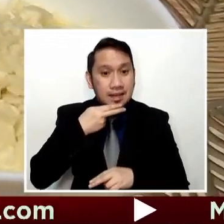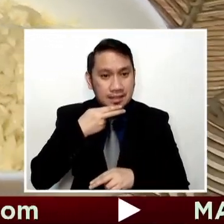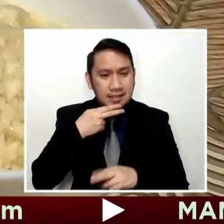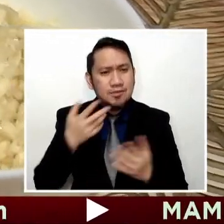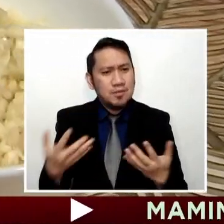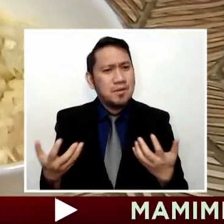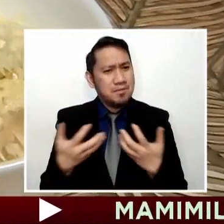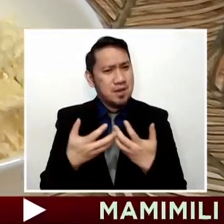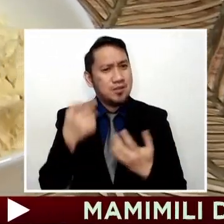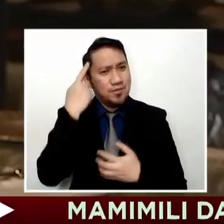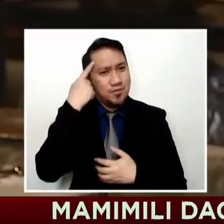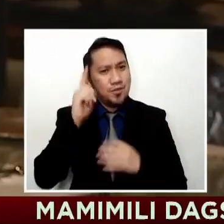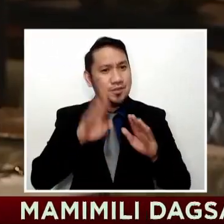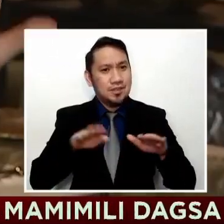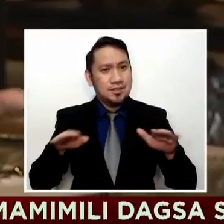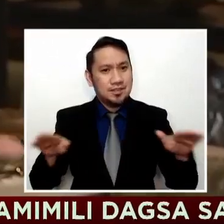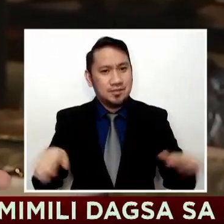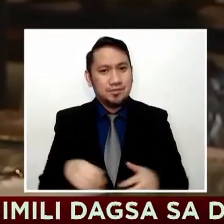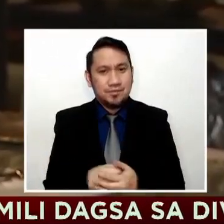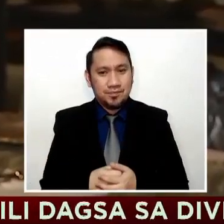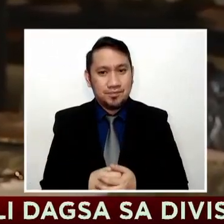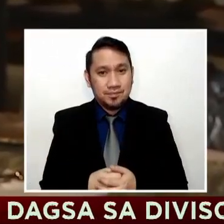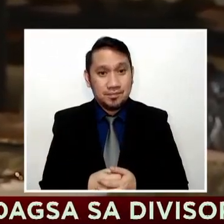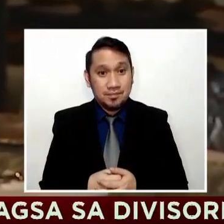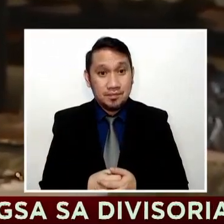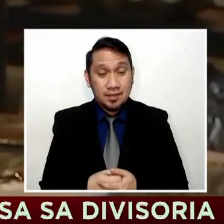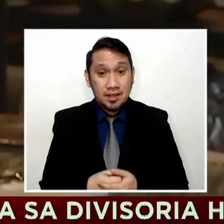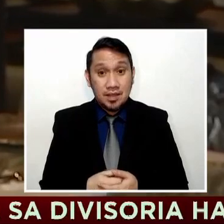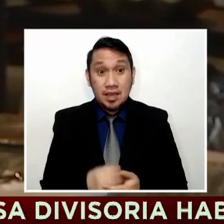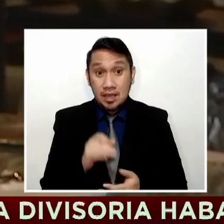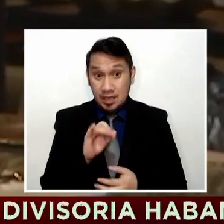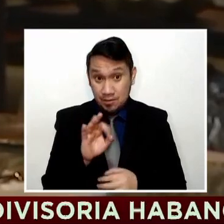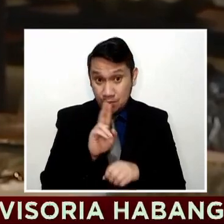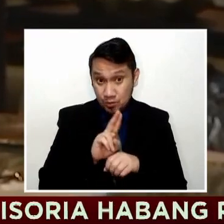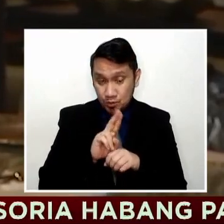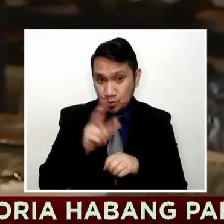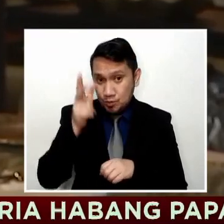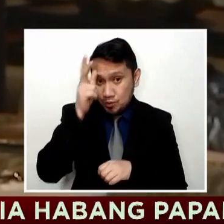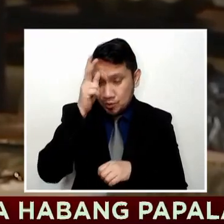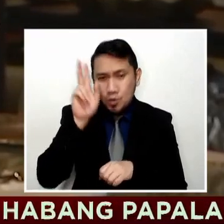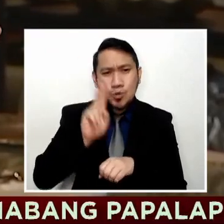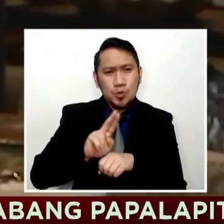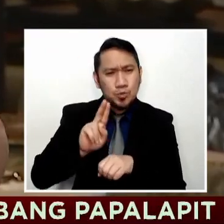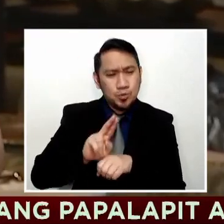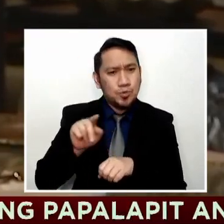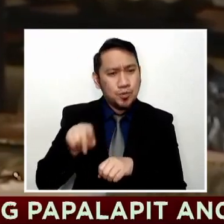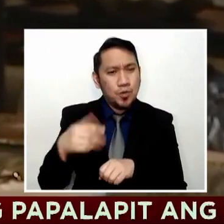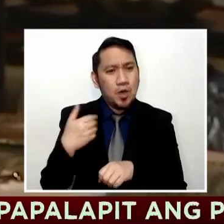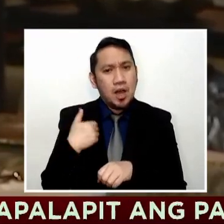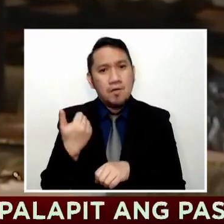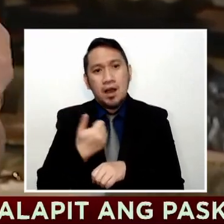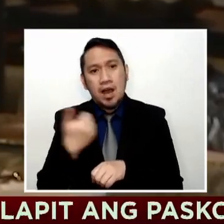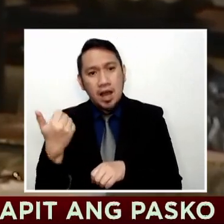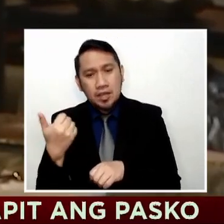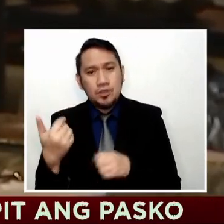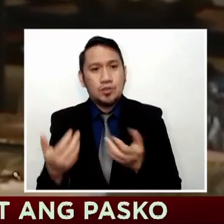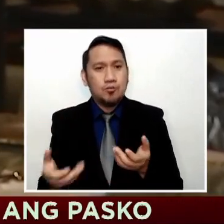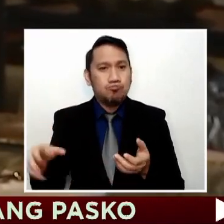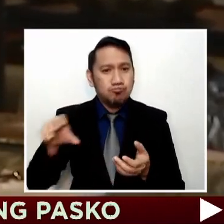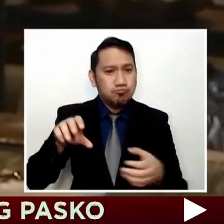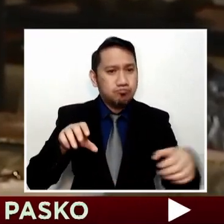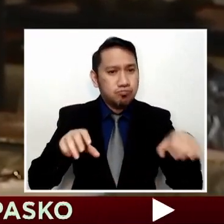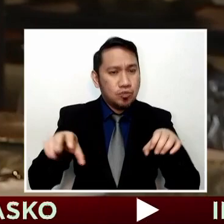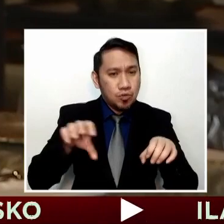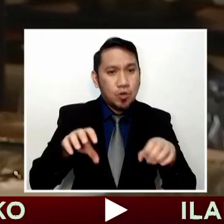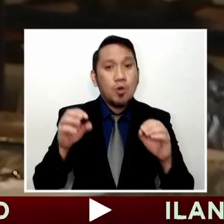ng mga chikiting. Kung maghahanda ng manok, pumili ng recipe na may iba pang rekado at sarsa para mas